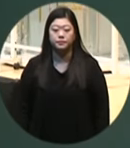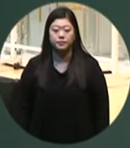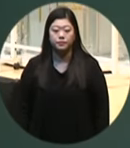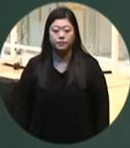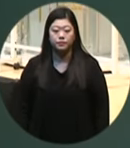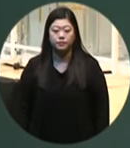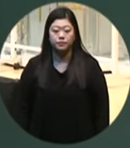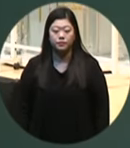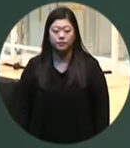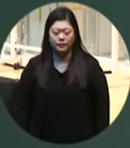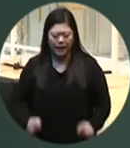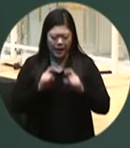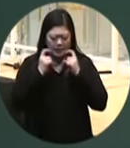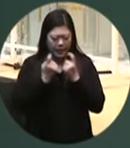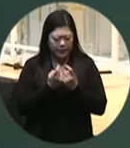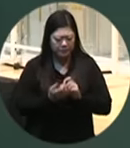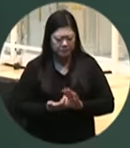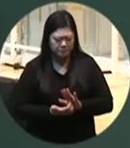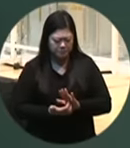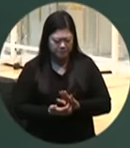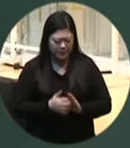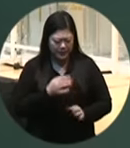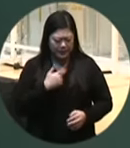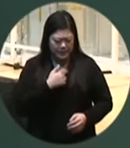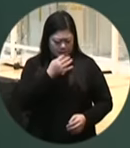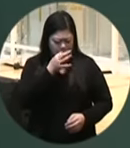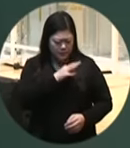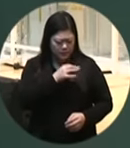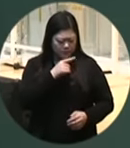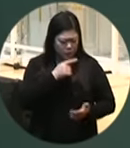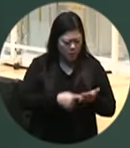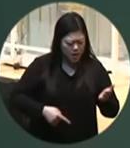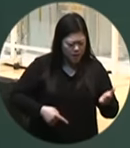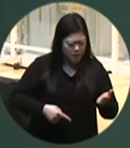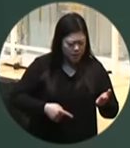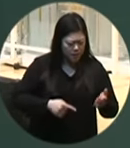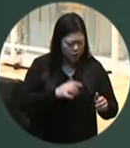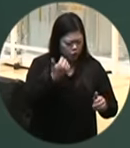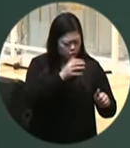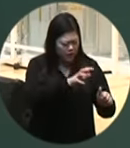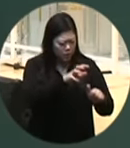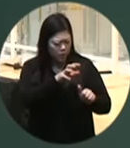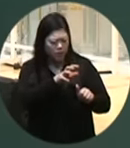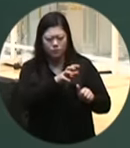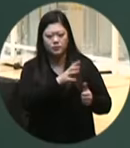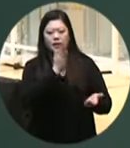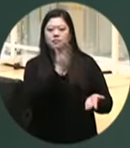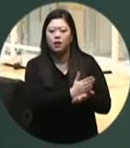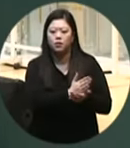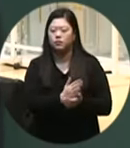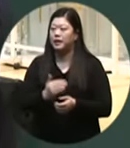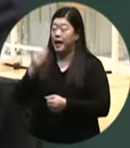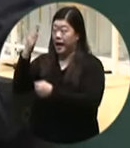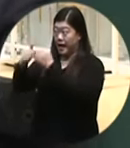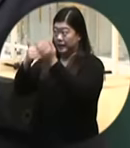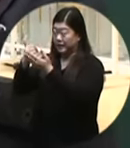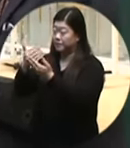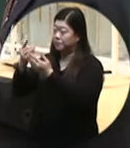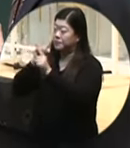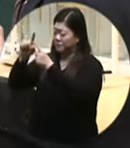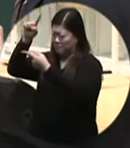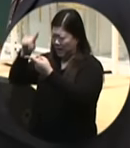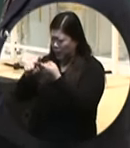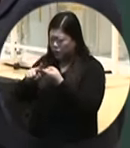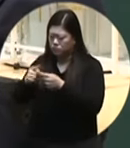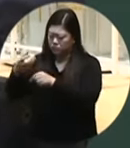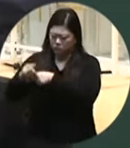이익을 보려고 하거나 남을 이용하려고 하지 말고 우리를 희생하면서 하나님의 가장 큰 축복을 전달하는 겁니다. We too must not look